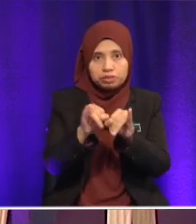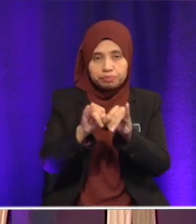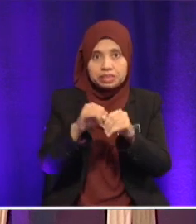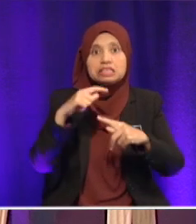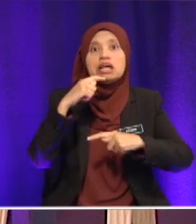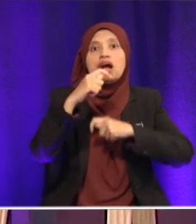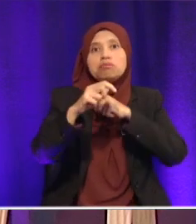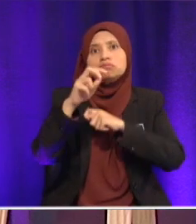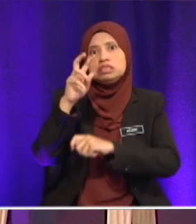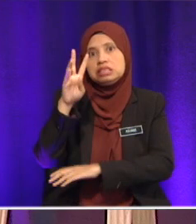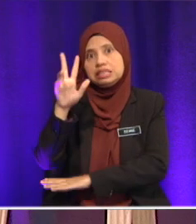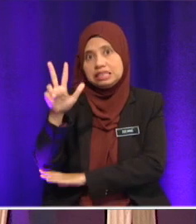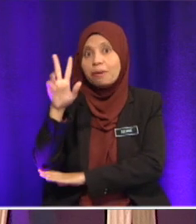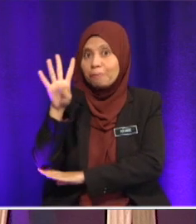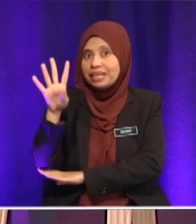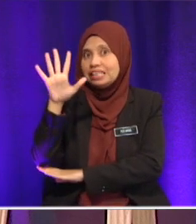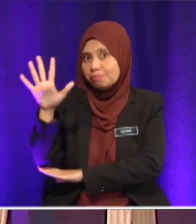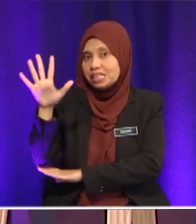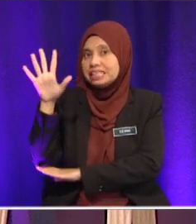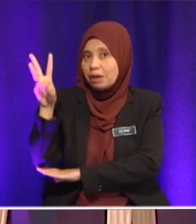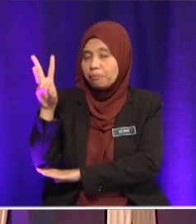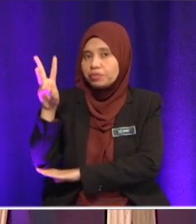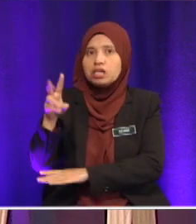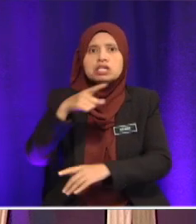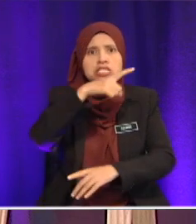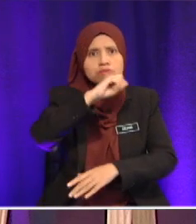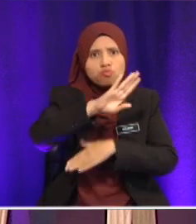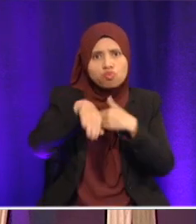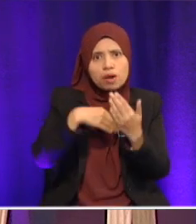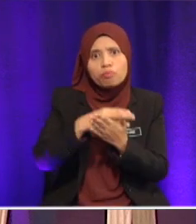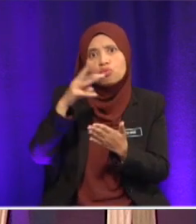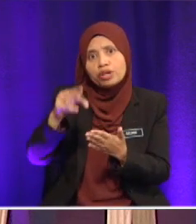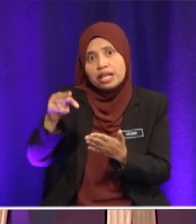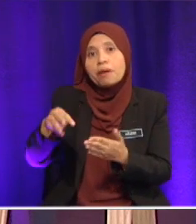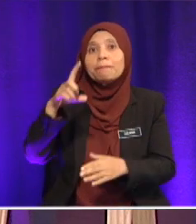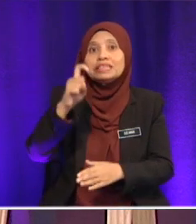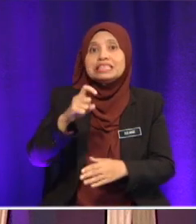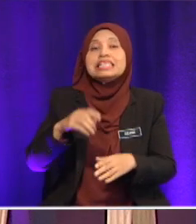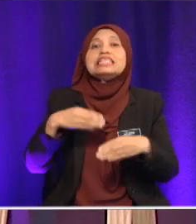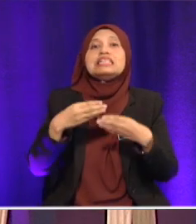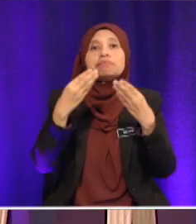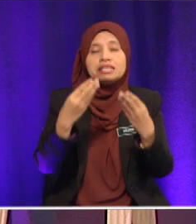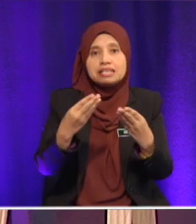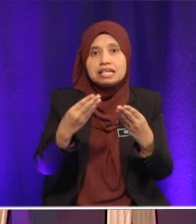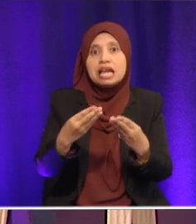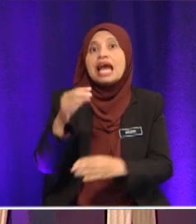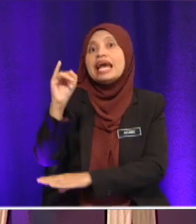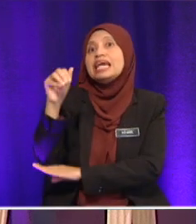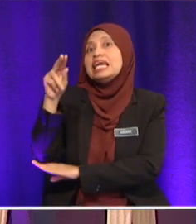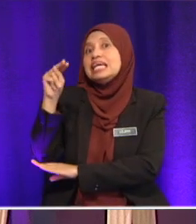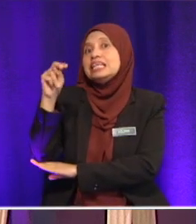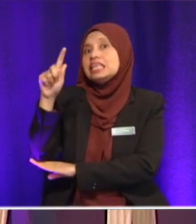karena mereka juga perlu diberi intervensi sebab supaya murid yang berada pada tahap 4 kita buat